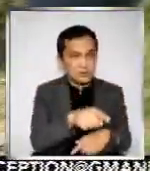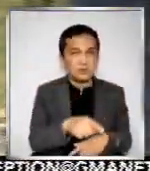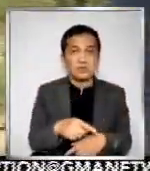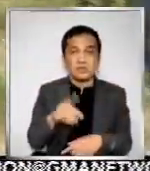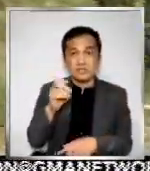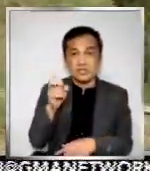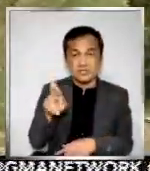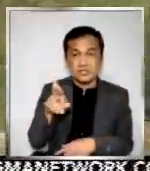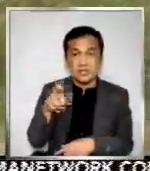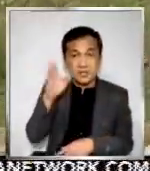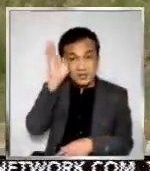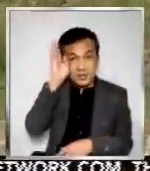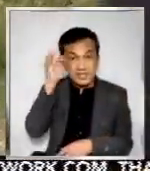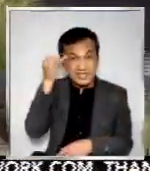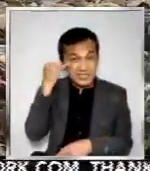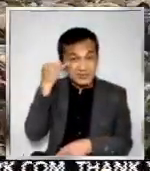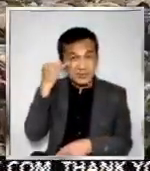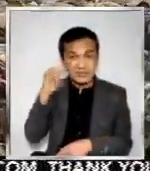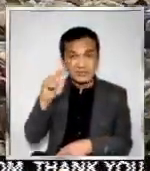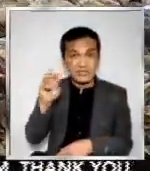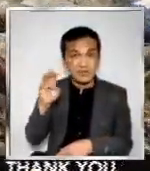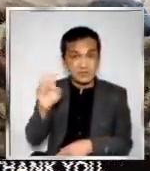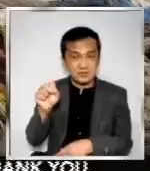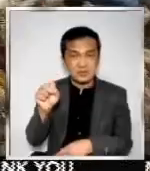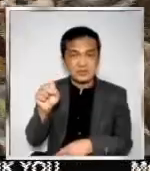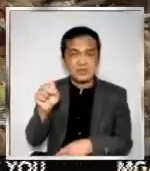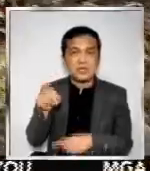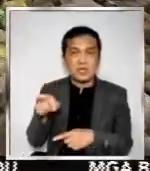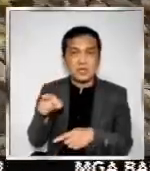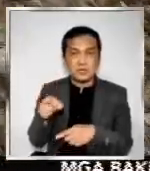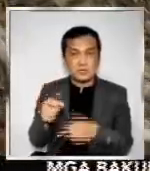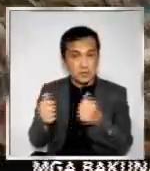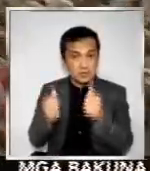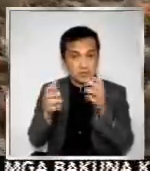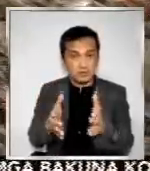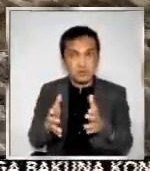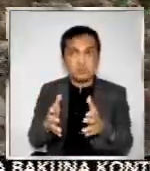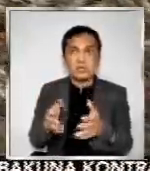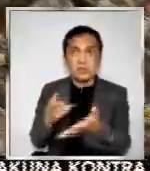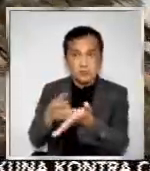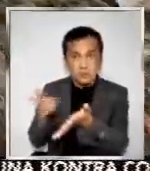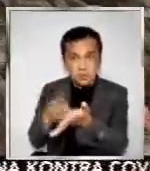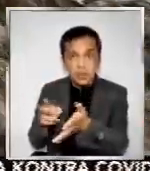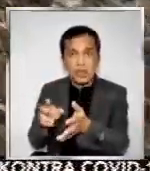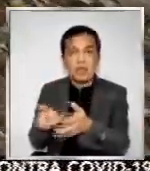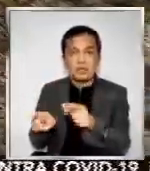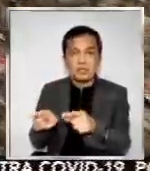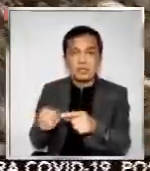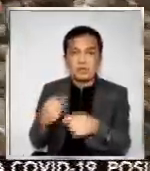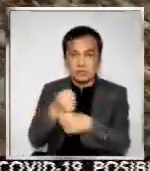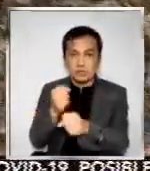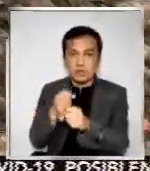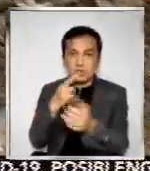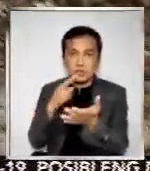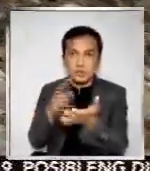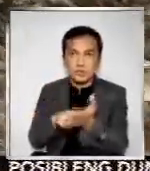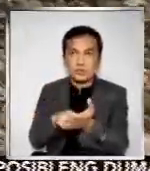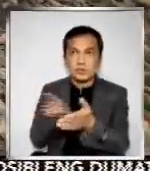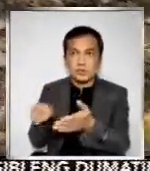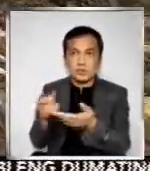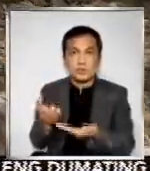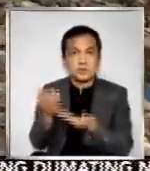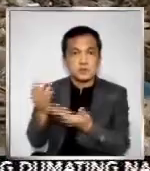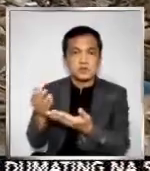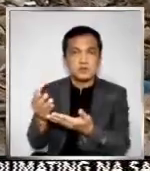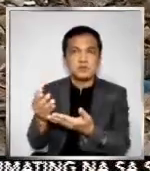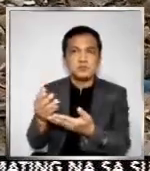Garcia, ang tagapangasiwa sa open dump site, siya ang gumawa ng report na naging basihan para mag-issue ng notice of violation